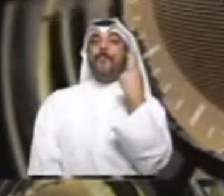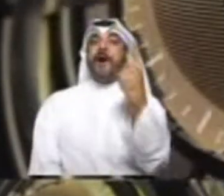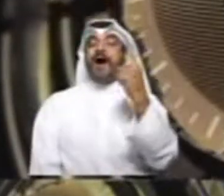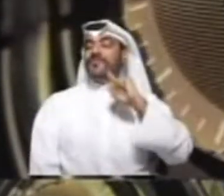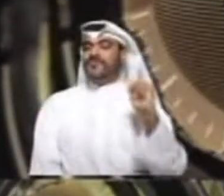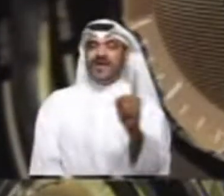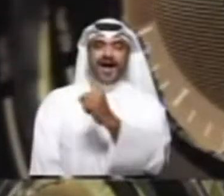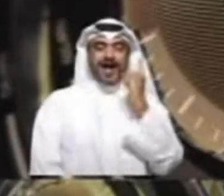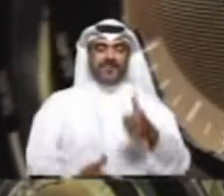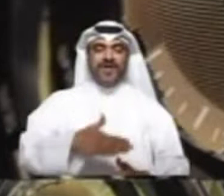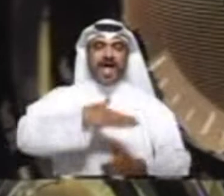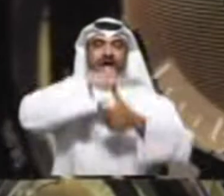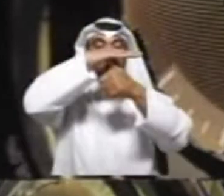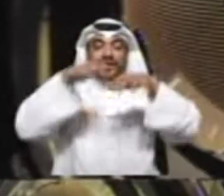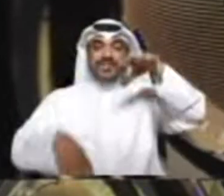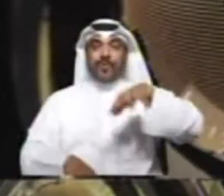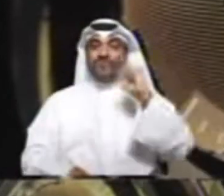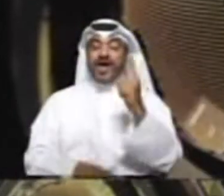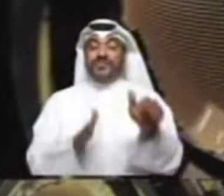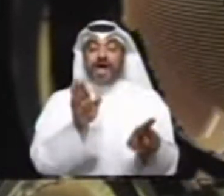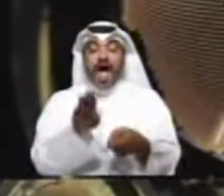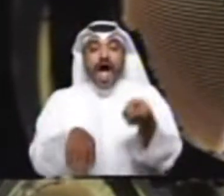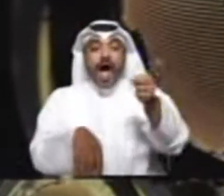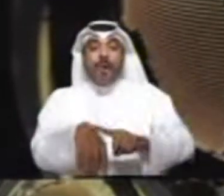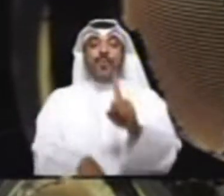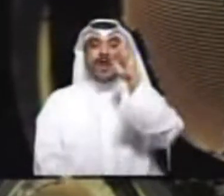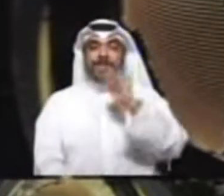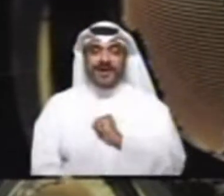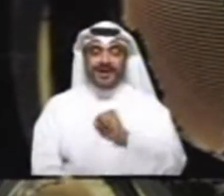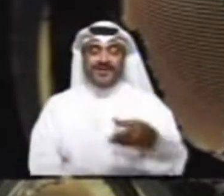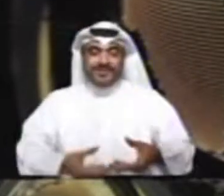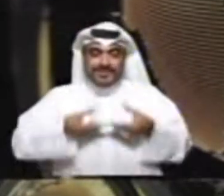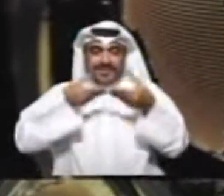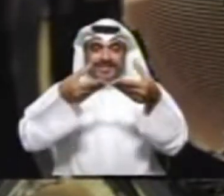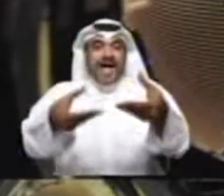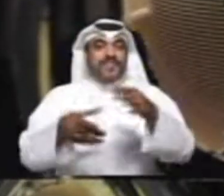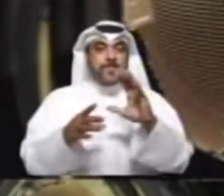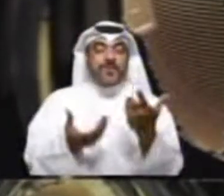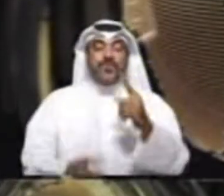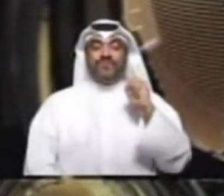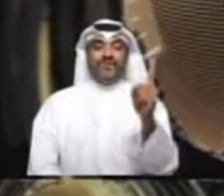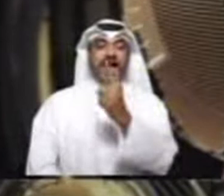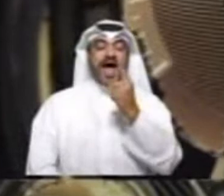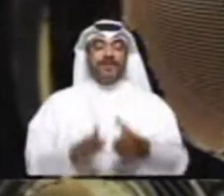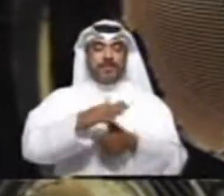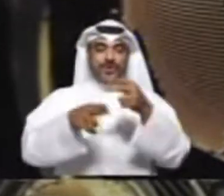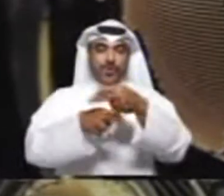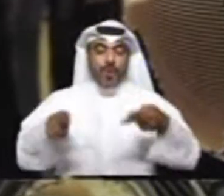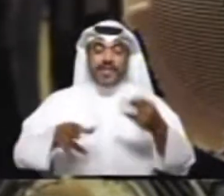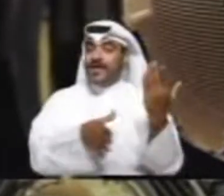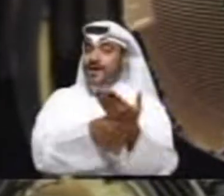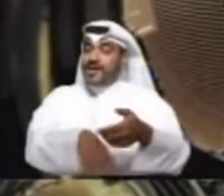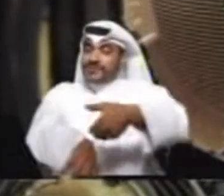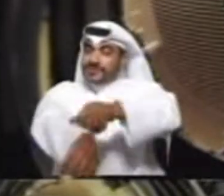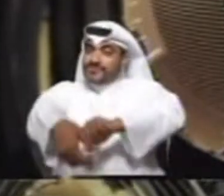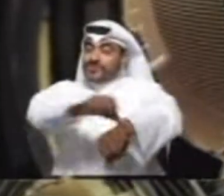الريادي والمثالي لسموه حفظه الله في دعم التنمية الاقتصادية والاجتماعية في المنطقة العربية والشرق الأوسط